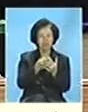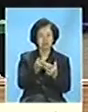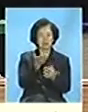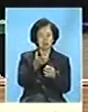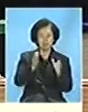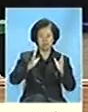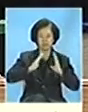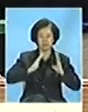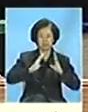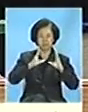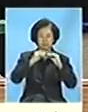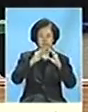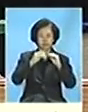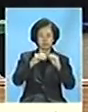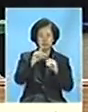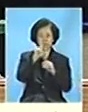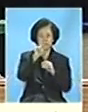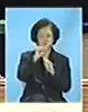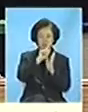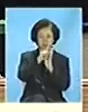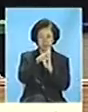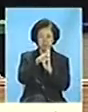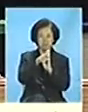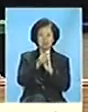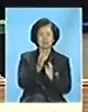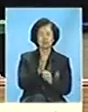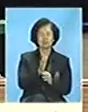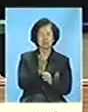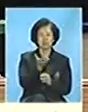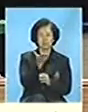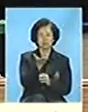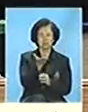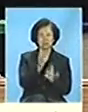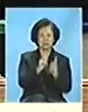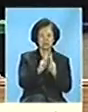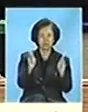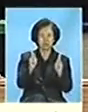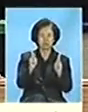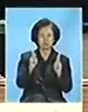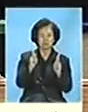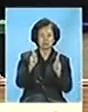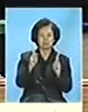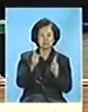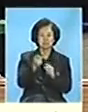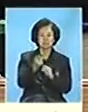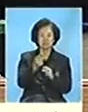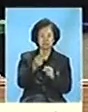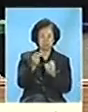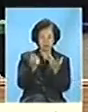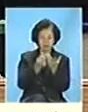การประชุม20นาทีนะคะแล้วก็ขอเชิญคณะกรรมการตรวจนับคะแนนดำเนินการต่อไปค่ะ